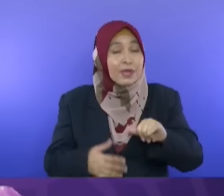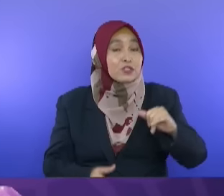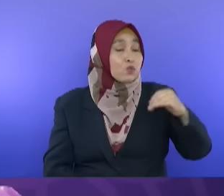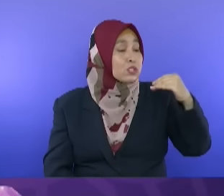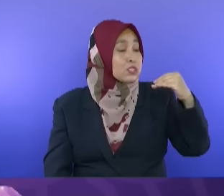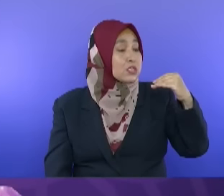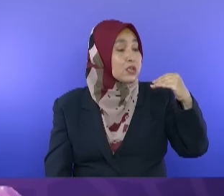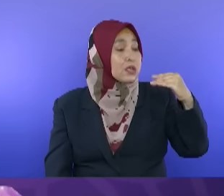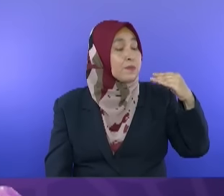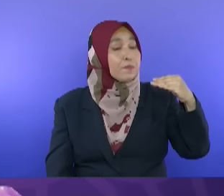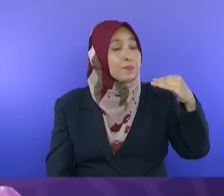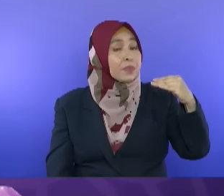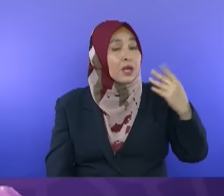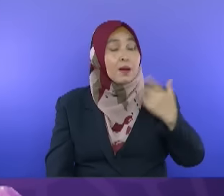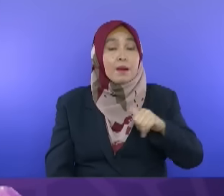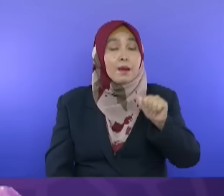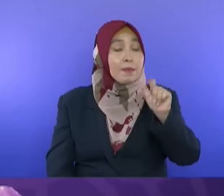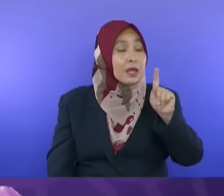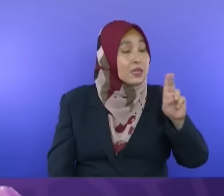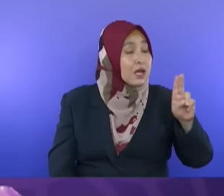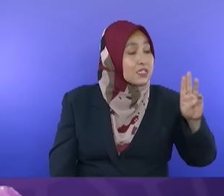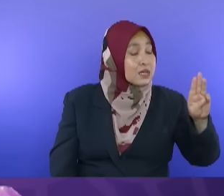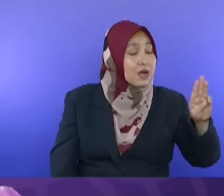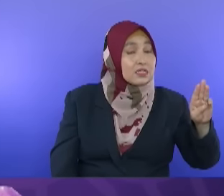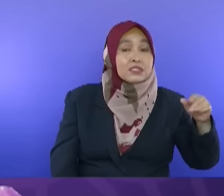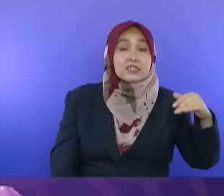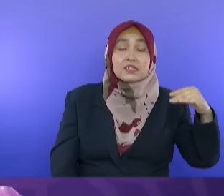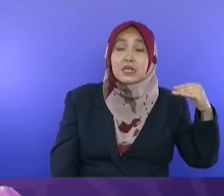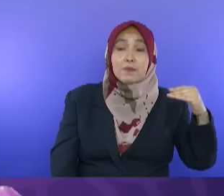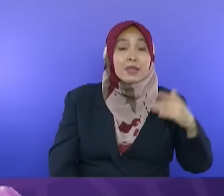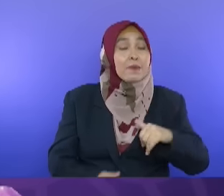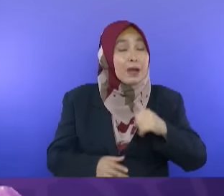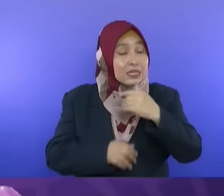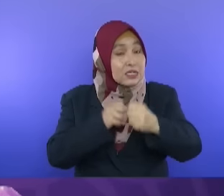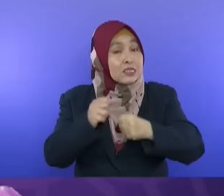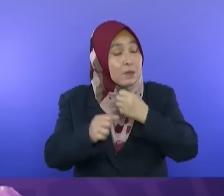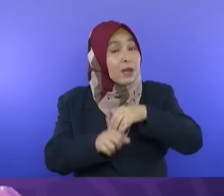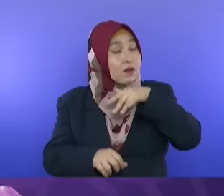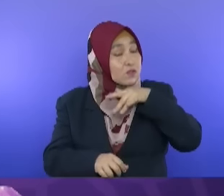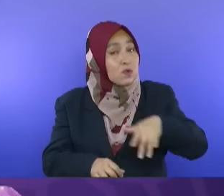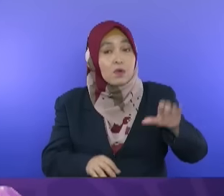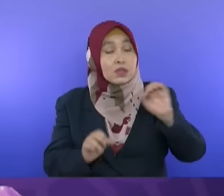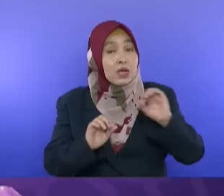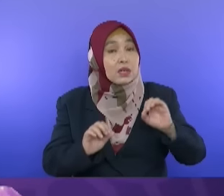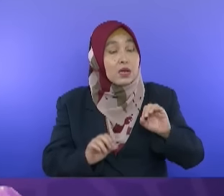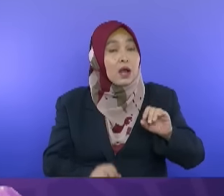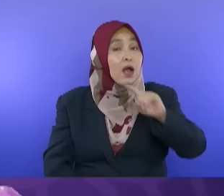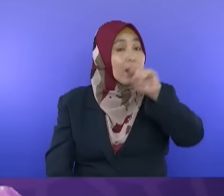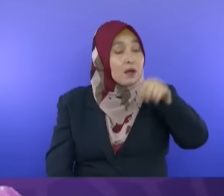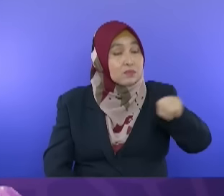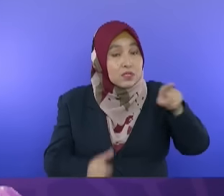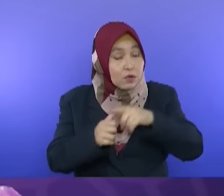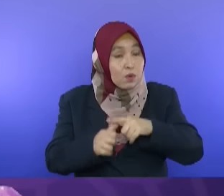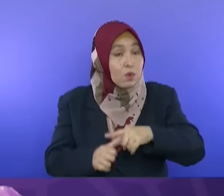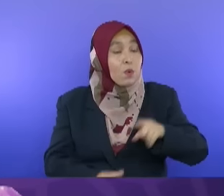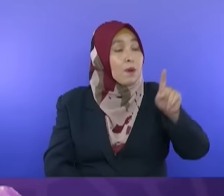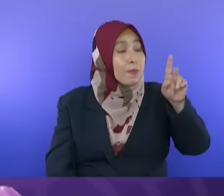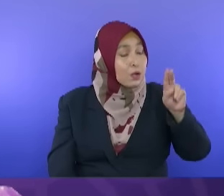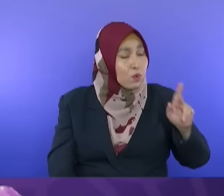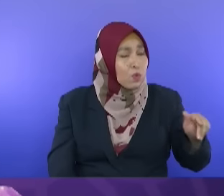Jin Kenapa batas satu diletakkan sekali agama Rasulullah Nabi tak ada gitu Hamzah dulu baru